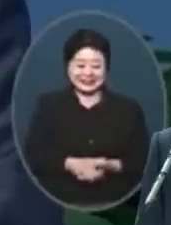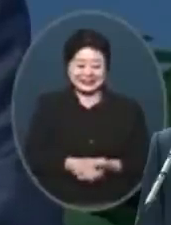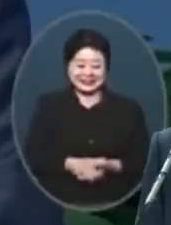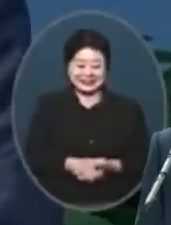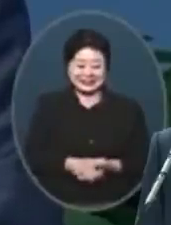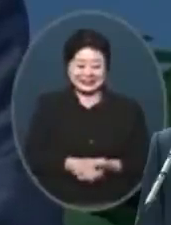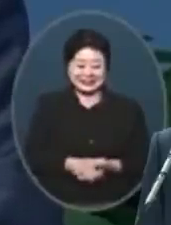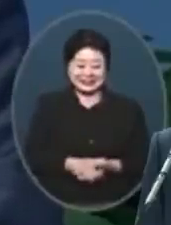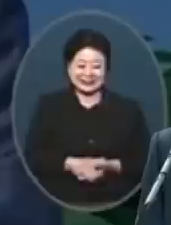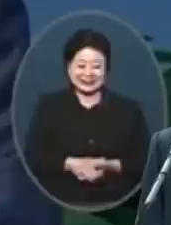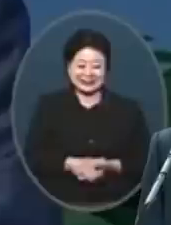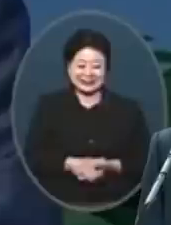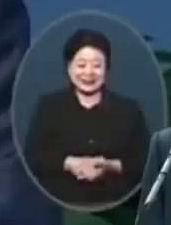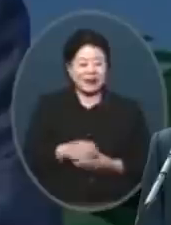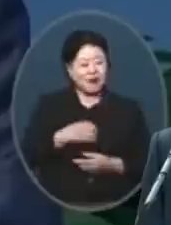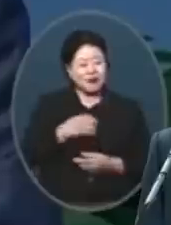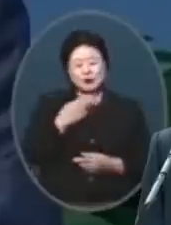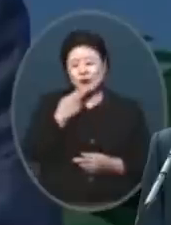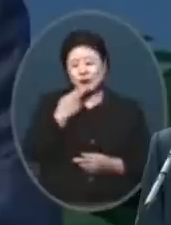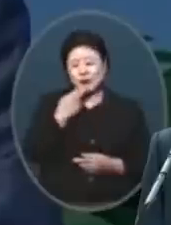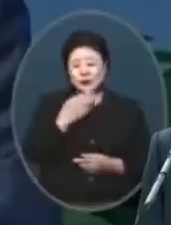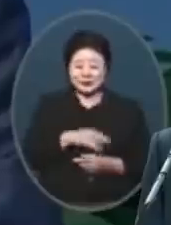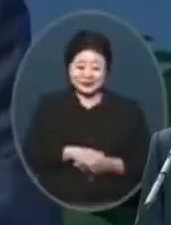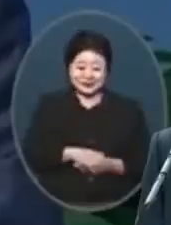그럼 그 다음 걱정이 안 돼요.